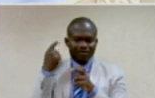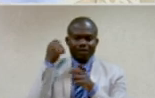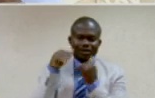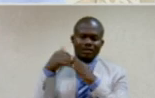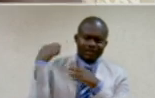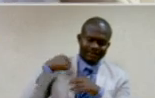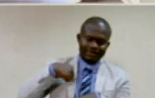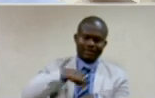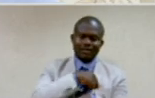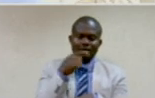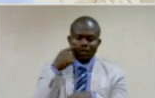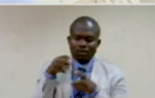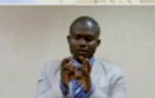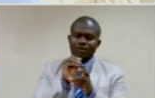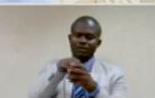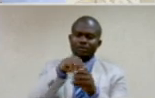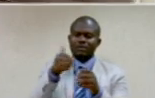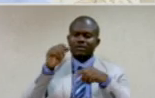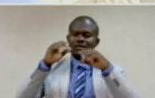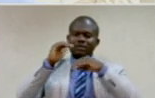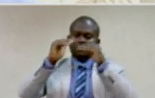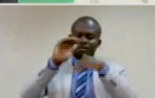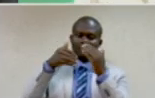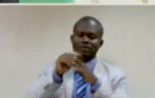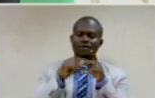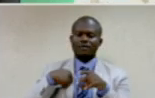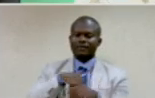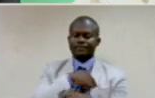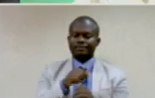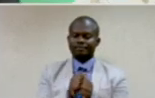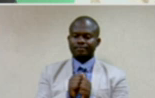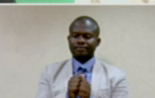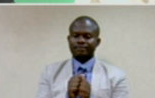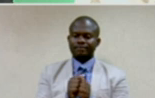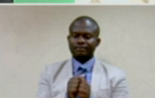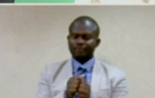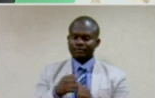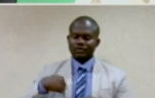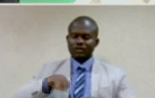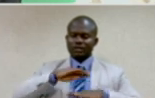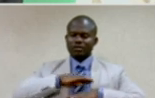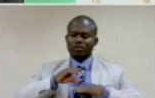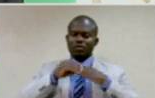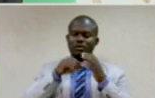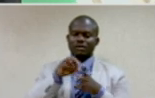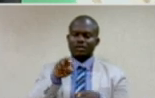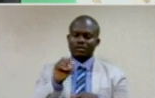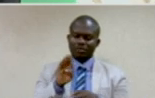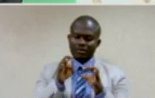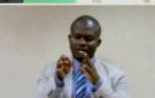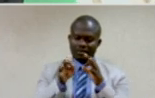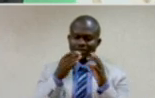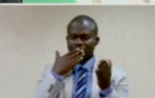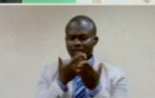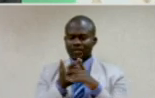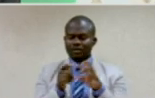uko twayigeza mu zindi nzego mu baturage bacu. Turanyuzwe umuyobozi wa RDB yabisobanuye neza kandi